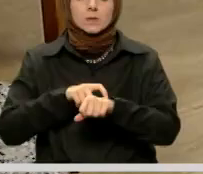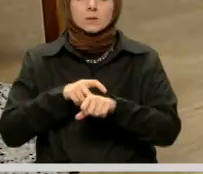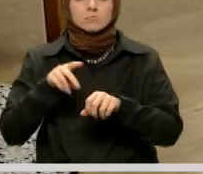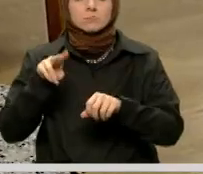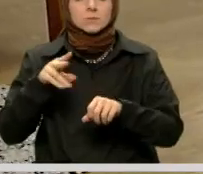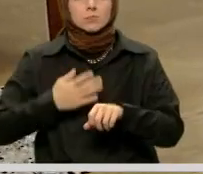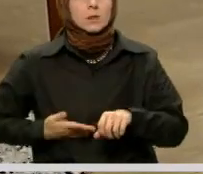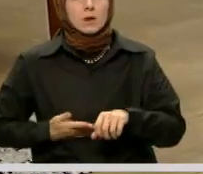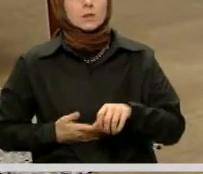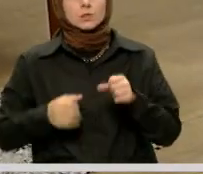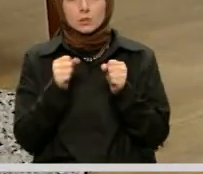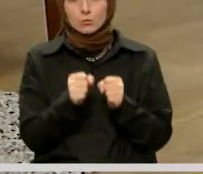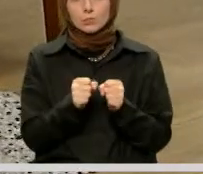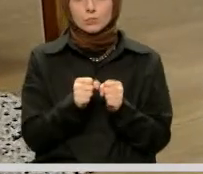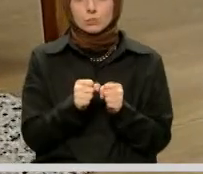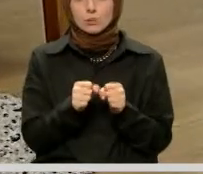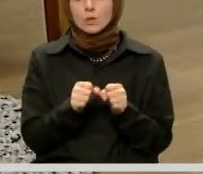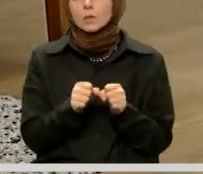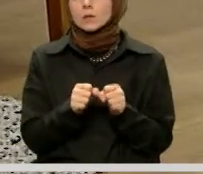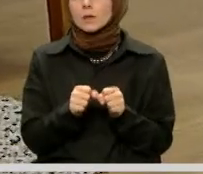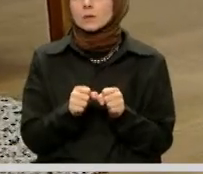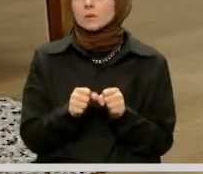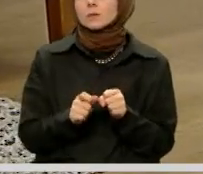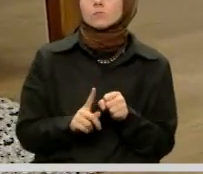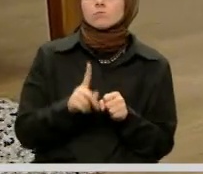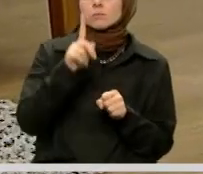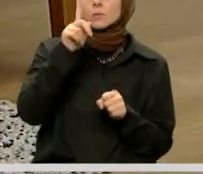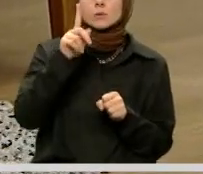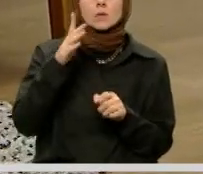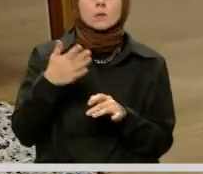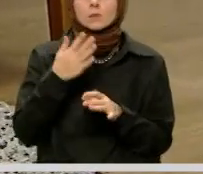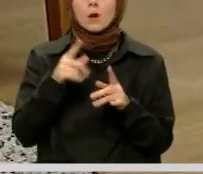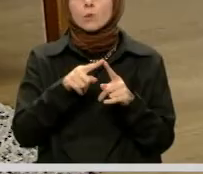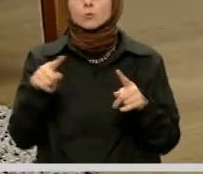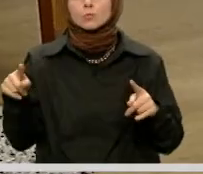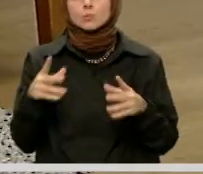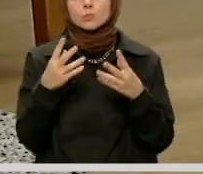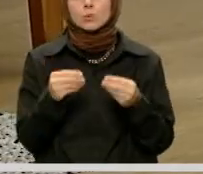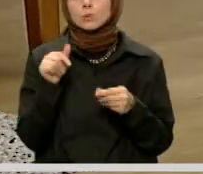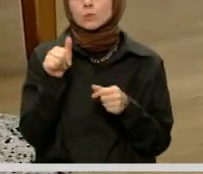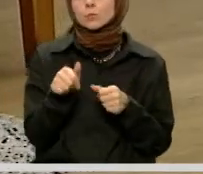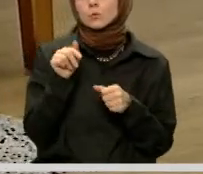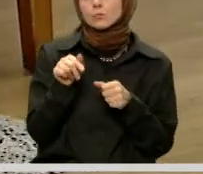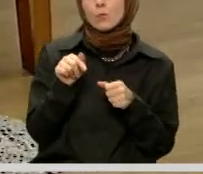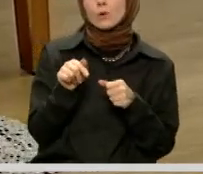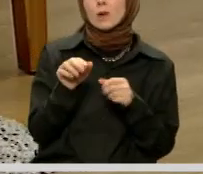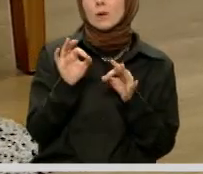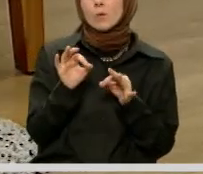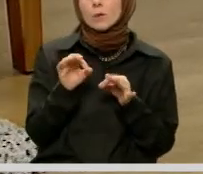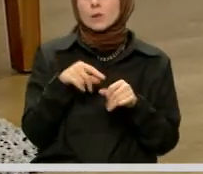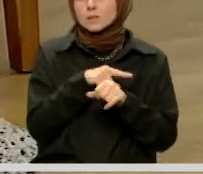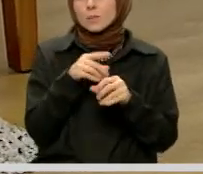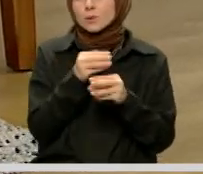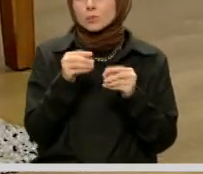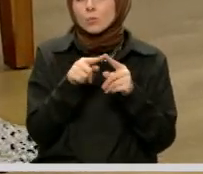kuzeye doğru gittikçe kardeşlerimizin oruç sırası daha da süresi daha da uzuyor. günün bu kadar zaman diliminde